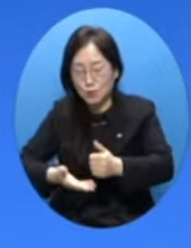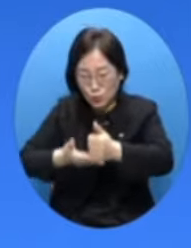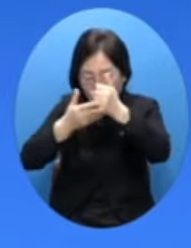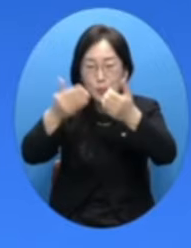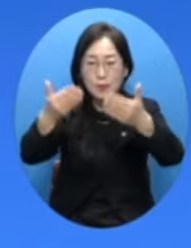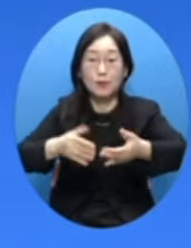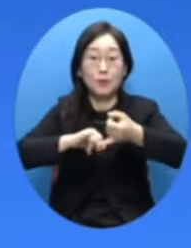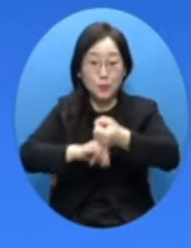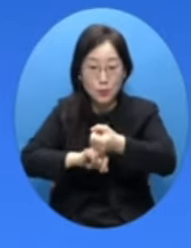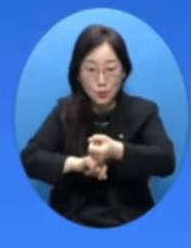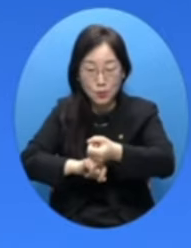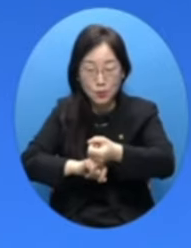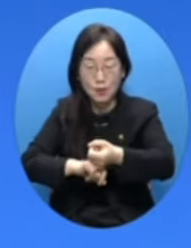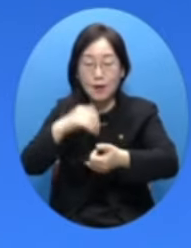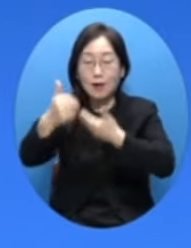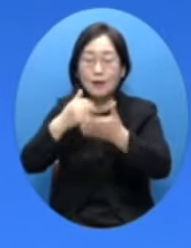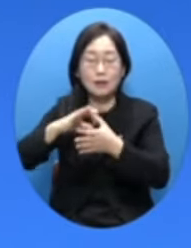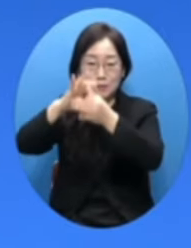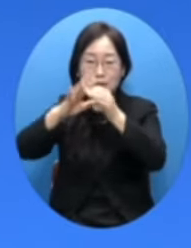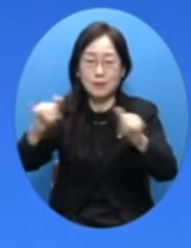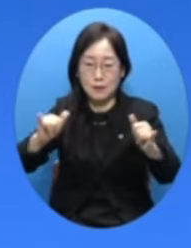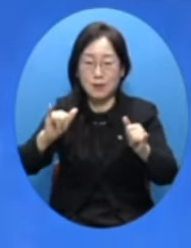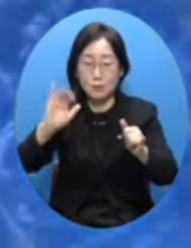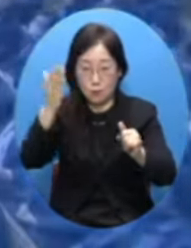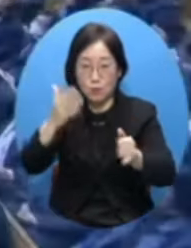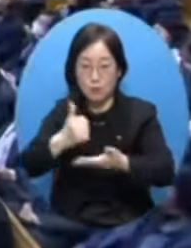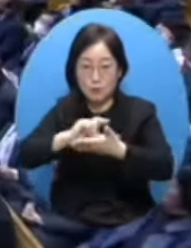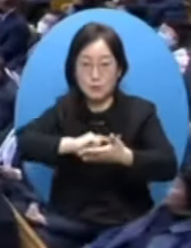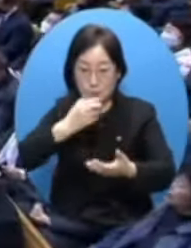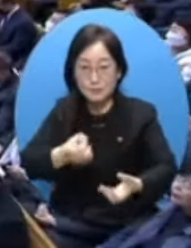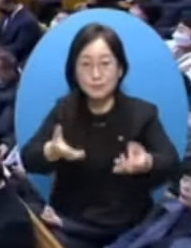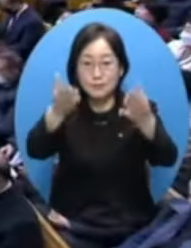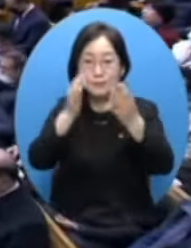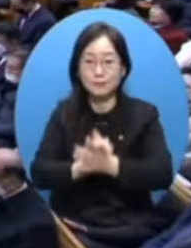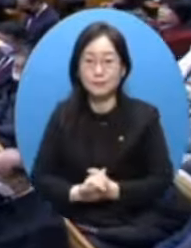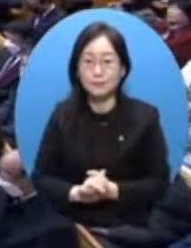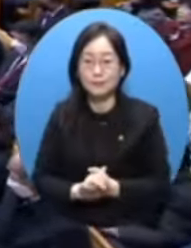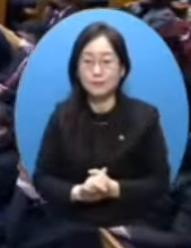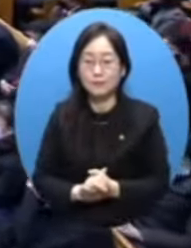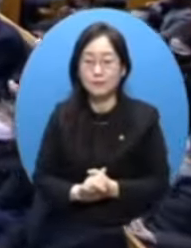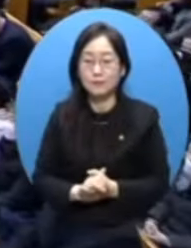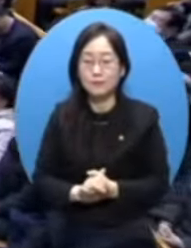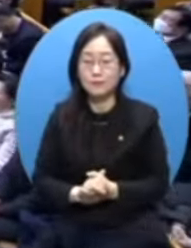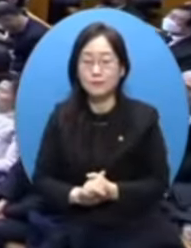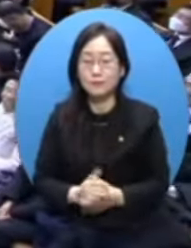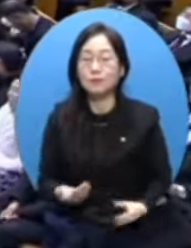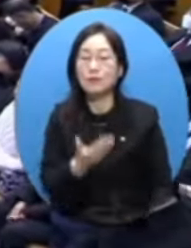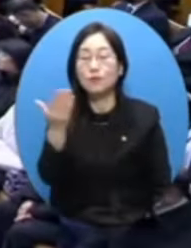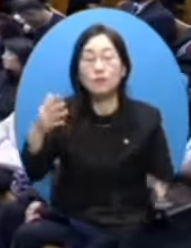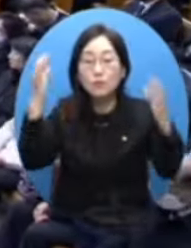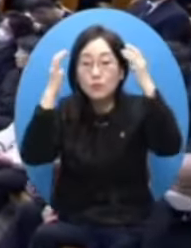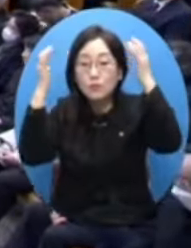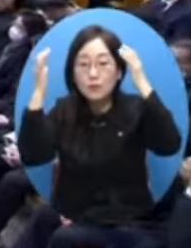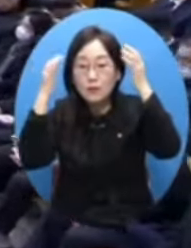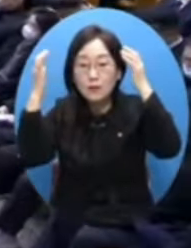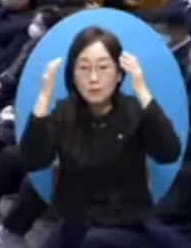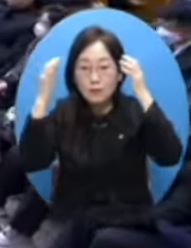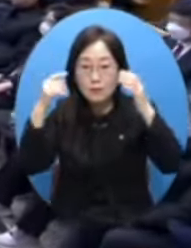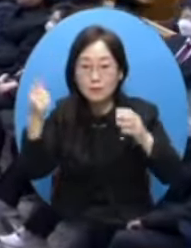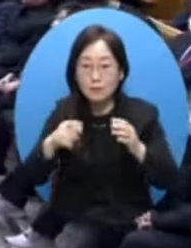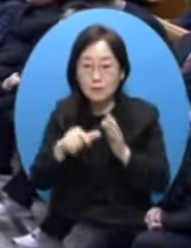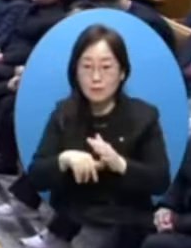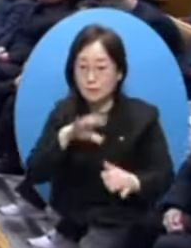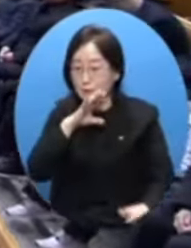그 같은 위대한 하나님의 사람들이 다 되시기를 주님으로 축원합니다. 여러분, 고난의 때 원망 불평하지